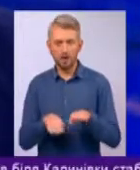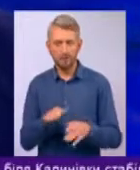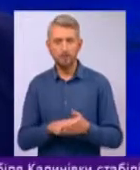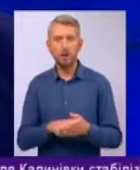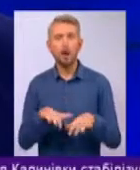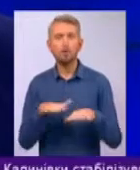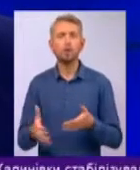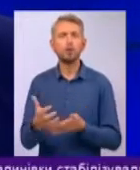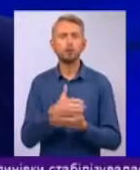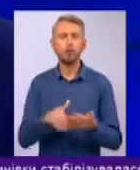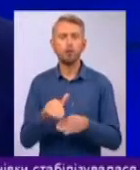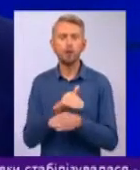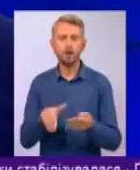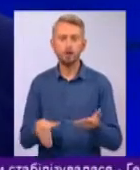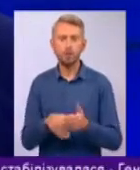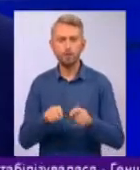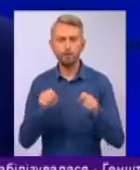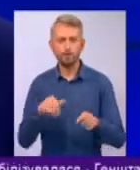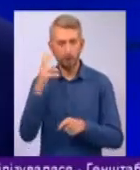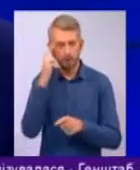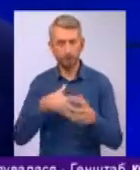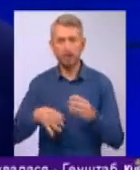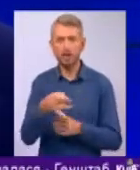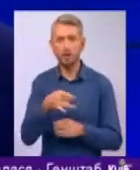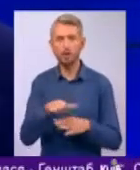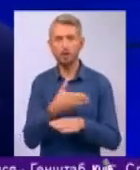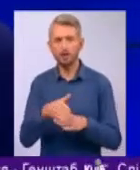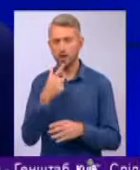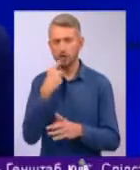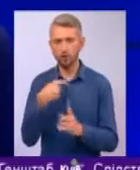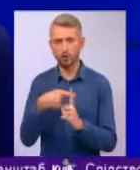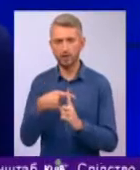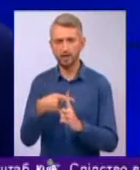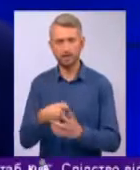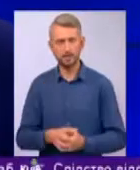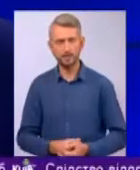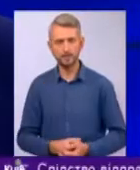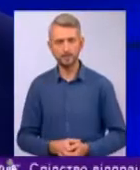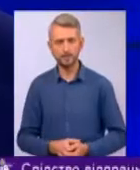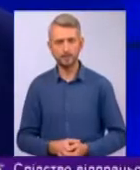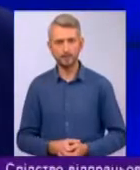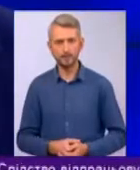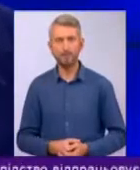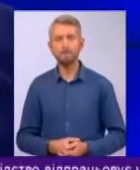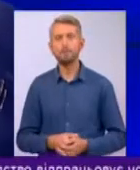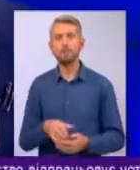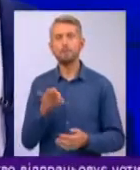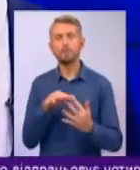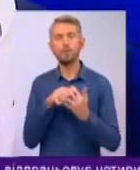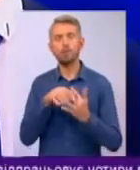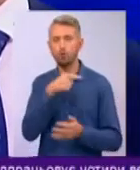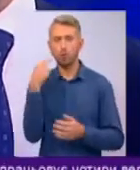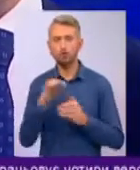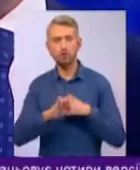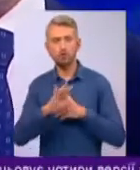збору гуманітарної допомоги відкрито у Києві у всіх районних відділеннях Червоного Хреста. Далі до війни з Росією на